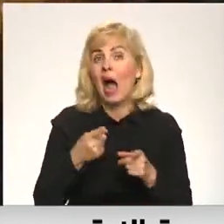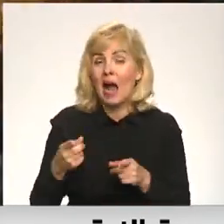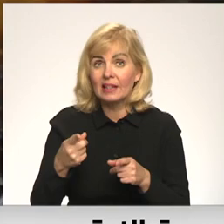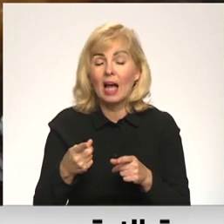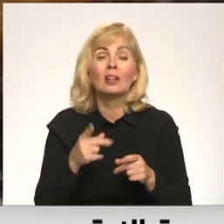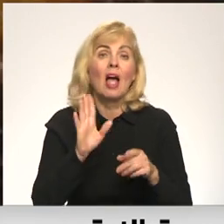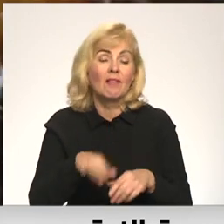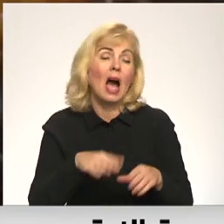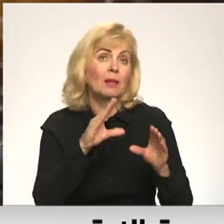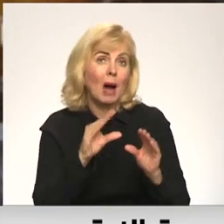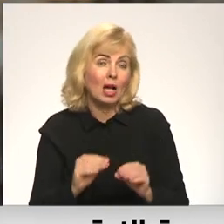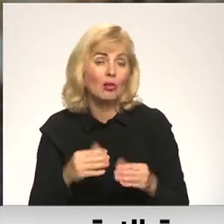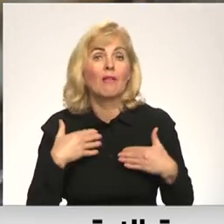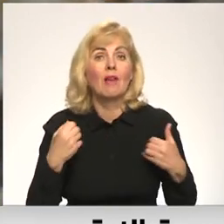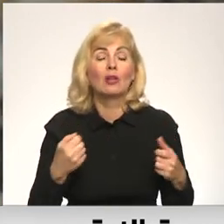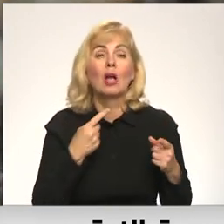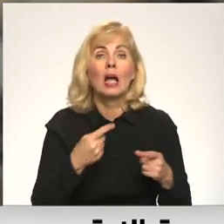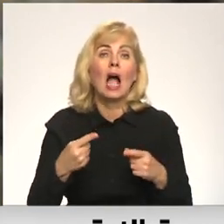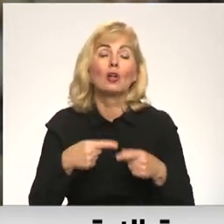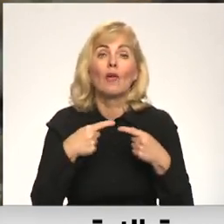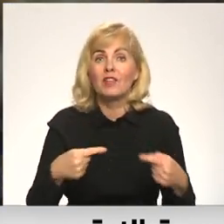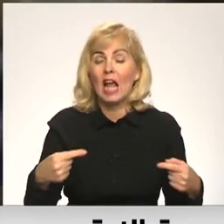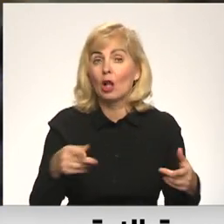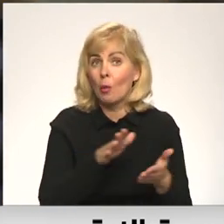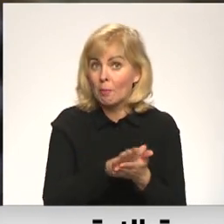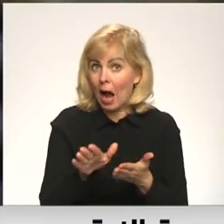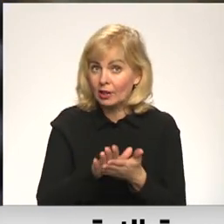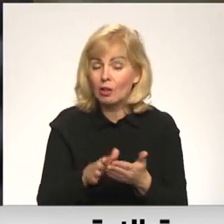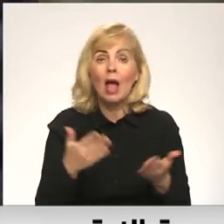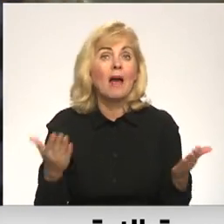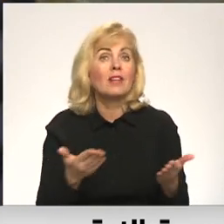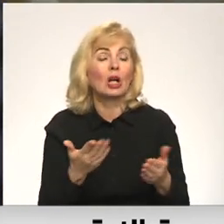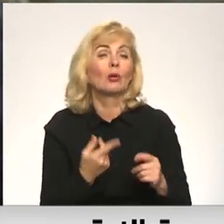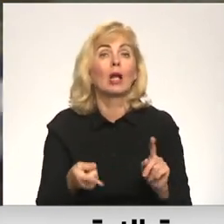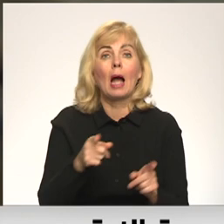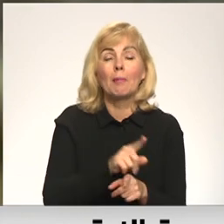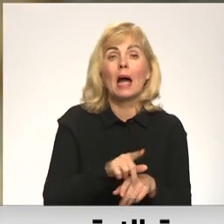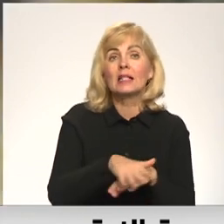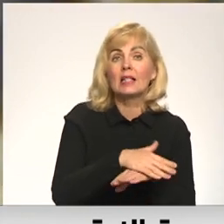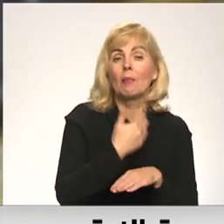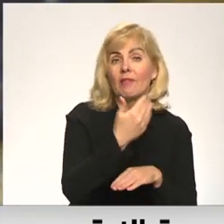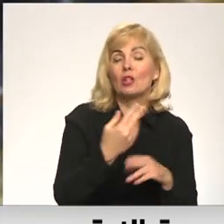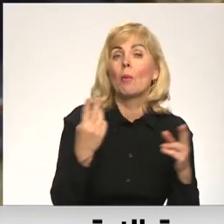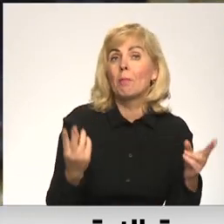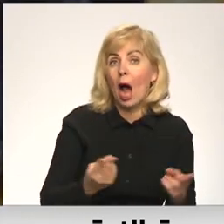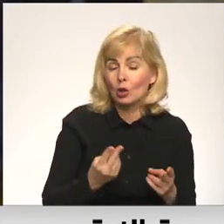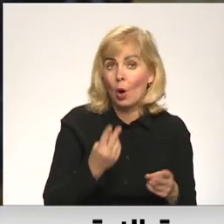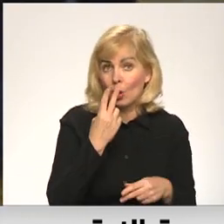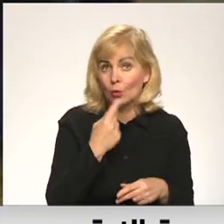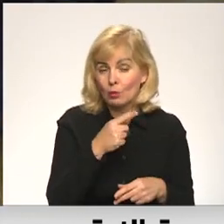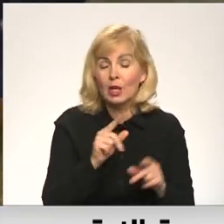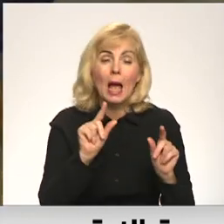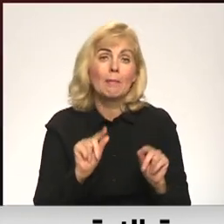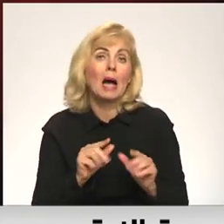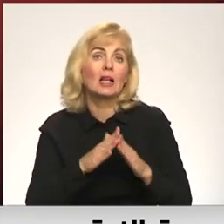mazināt samazinot veselībai kaitīgo vielu patēriņu. Daudz vieglāk nekā mainīt sabiedrības paradumus ir mazāku